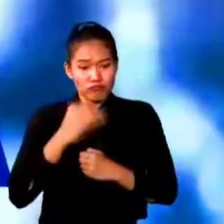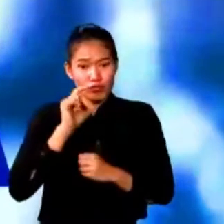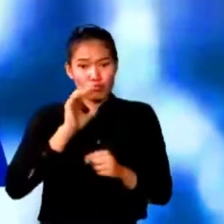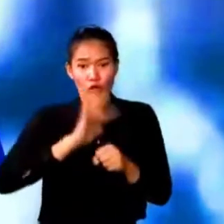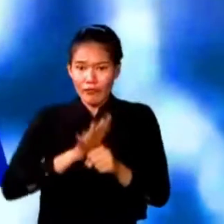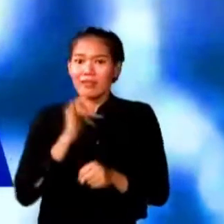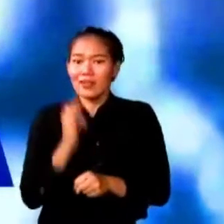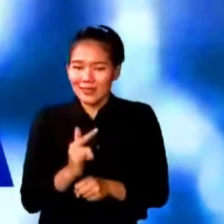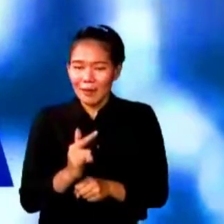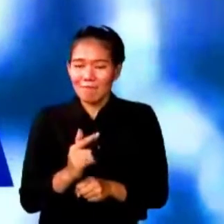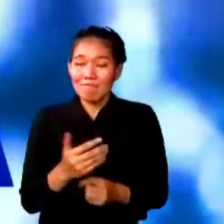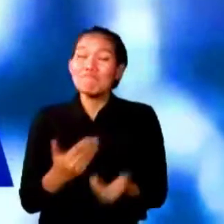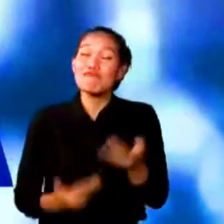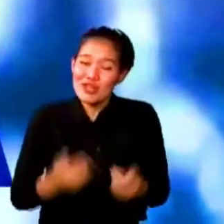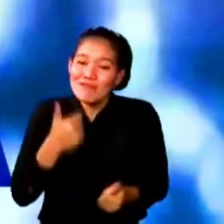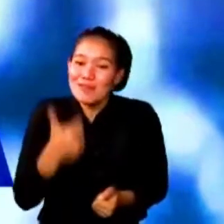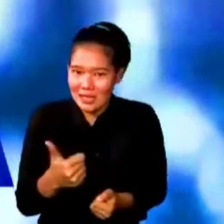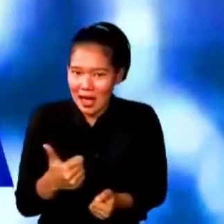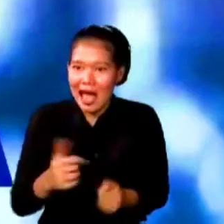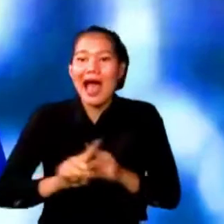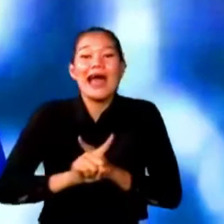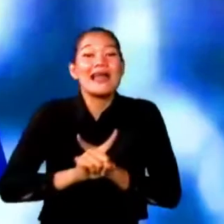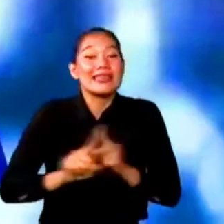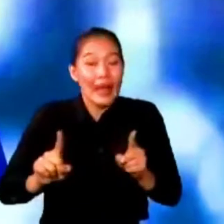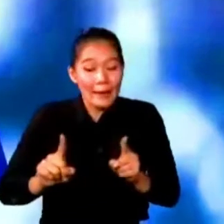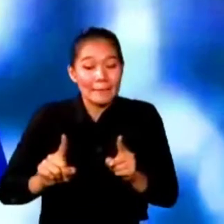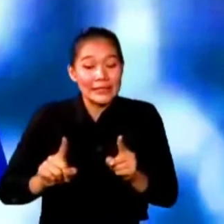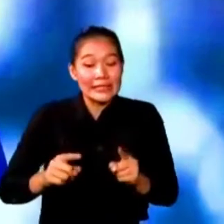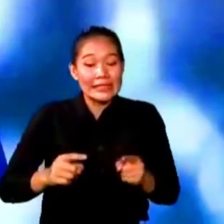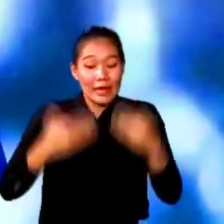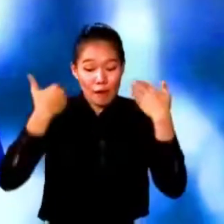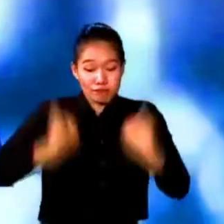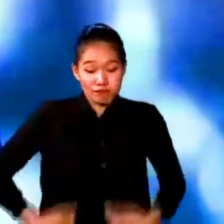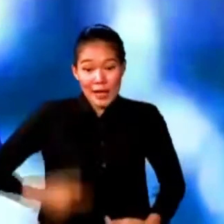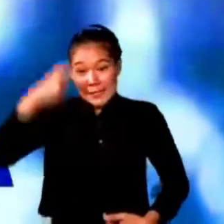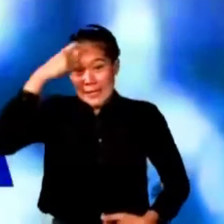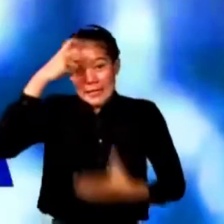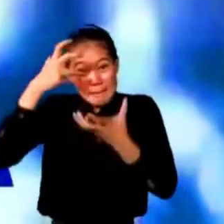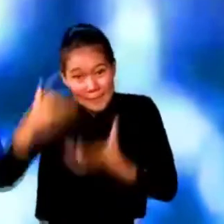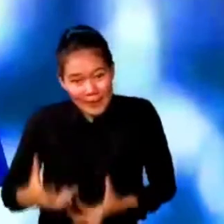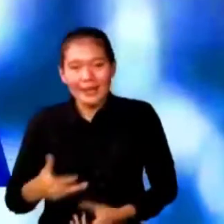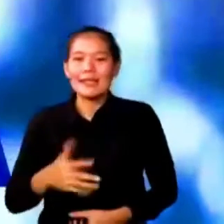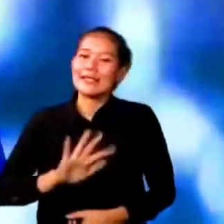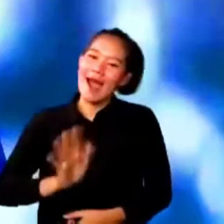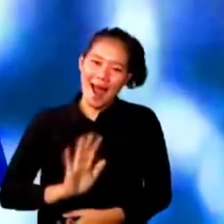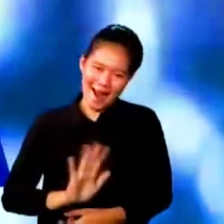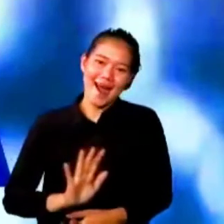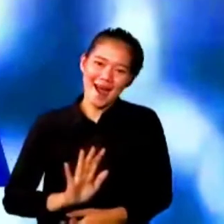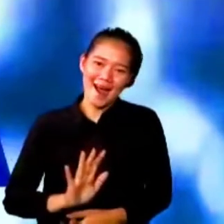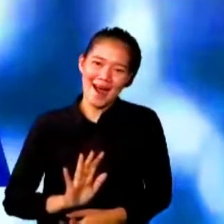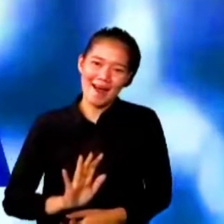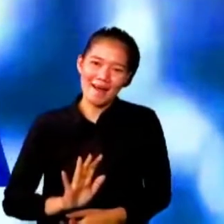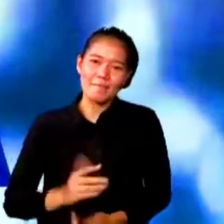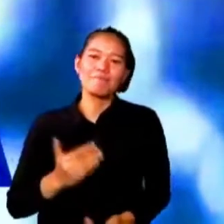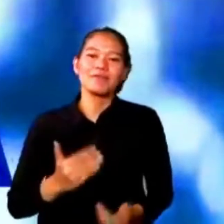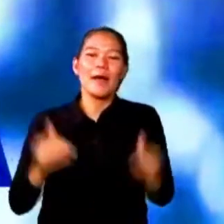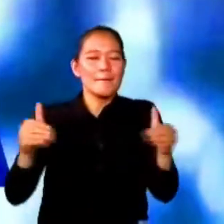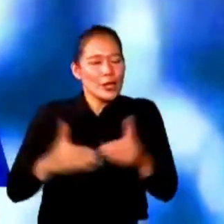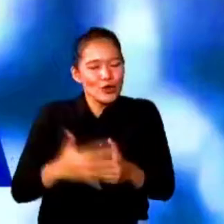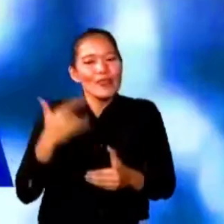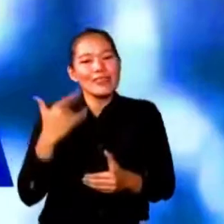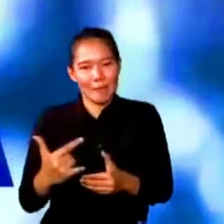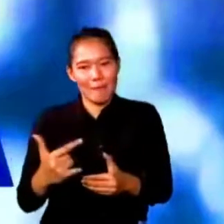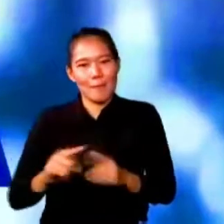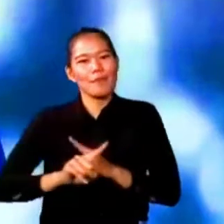saja bilamana dia sakit tidak seberat dengan orang yang divaksinasi jadi tetap di ada perlindungan